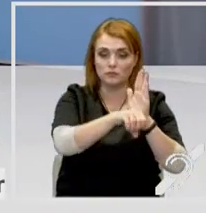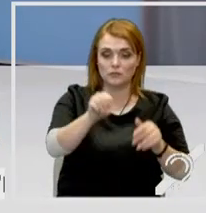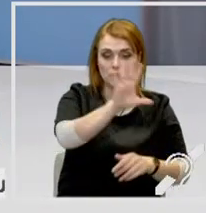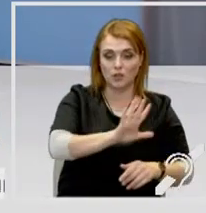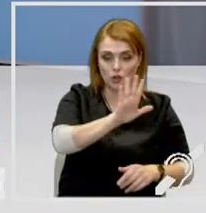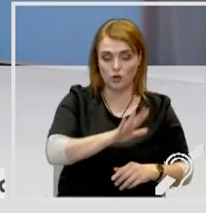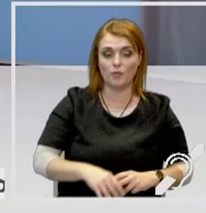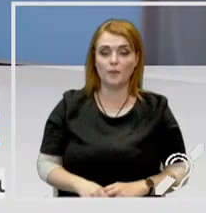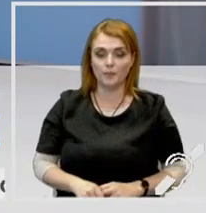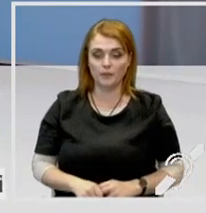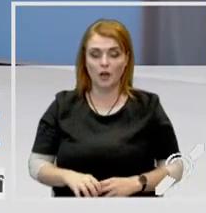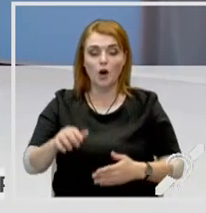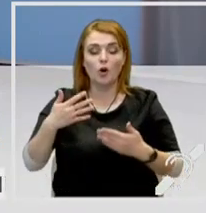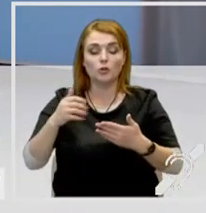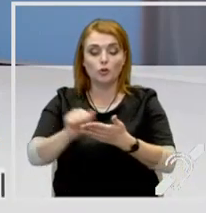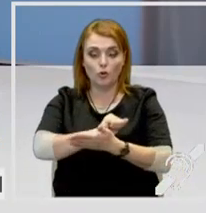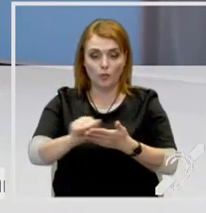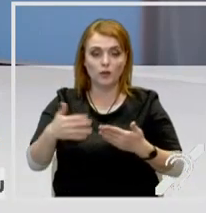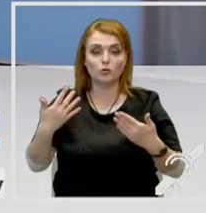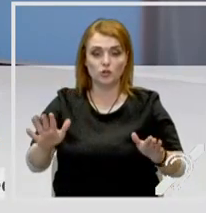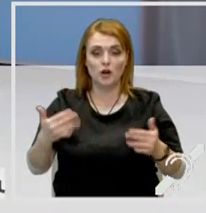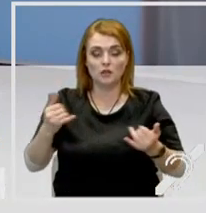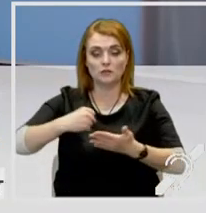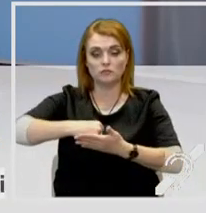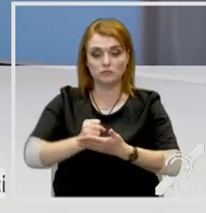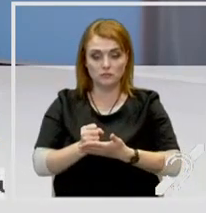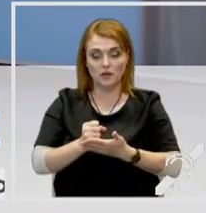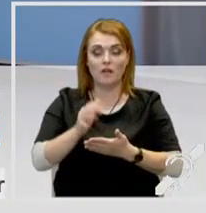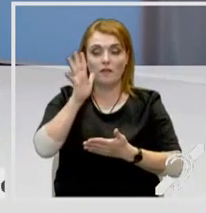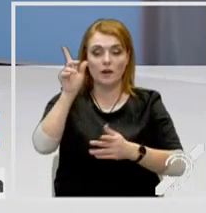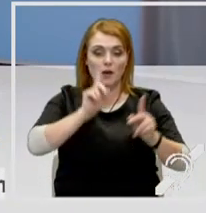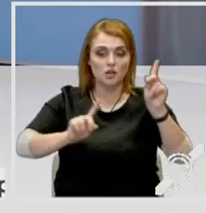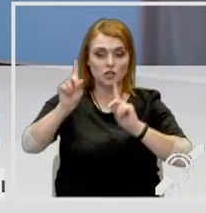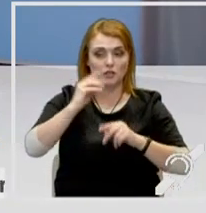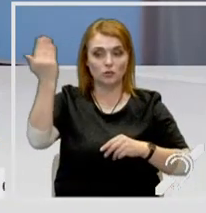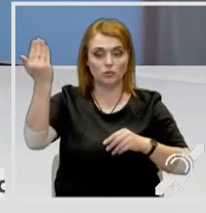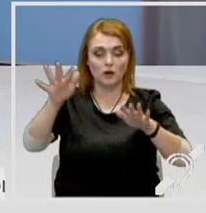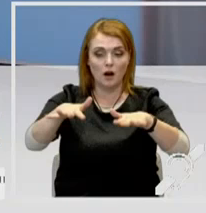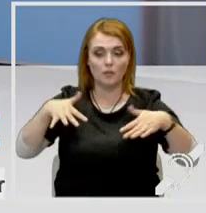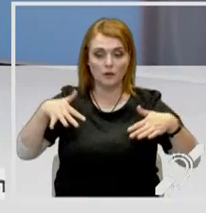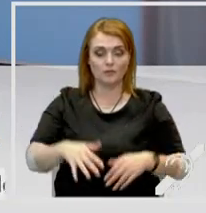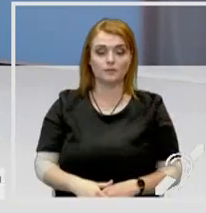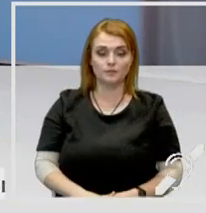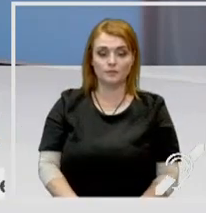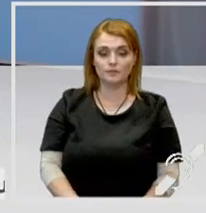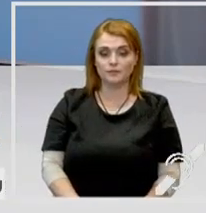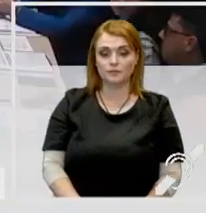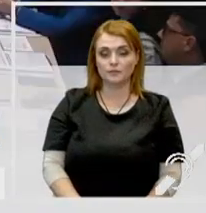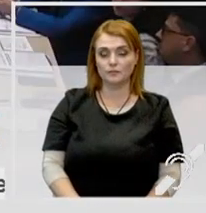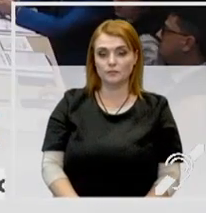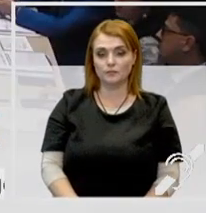Centrale Europene. Documentul a fost aprobat la reuniunea adunării parlamentare a inițiativei ce a avut loc la Chișinău.